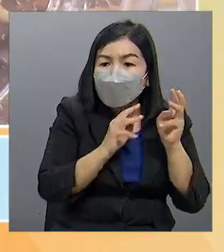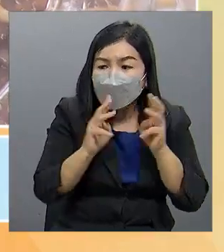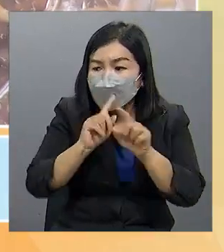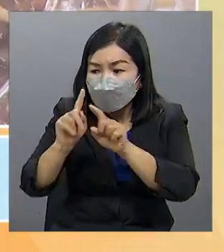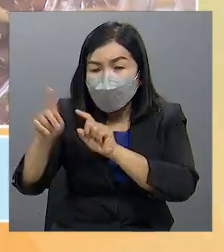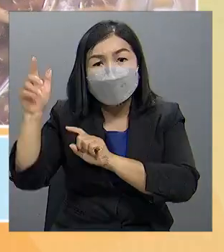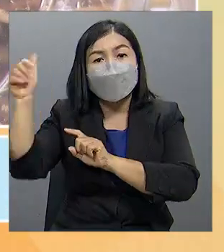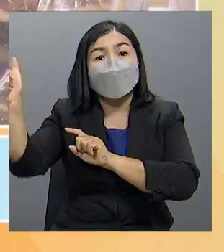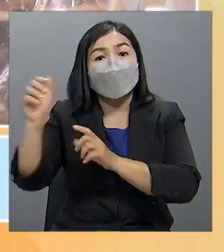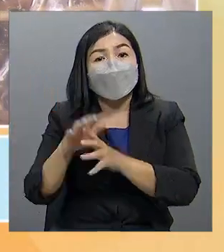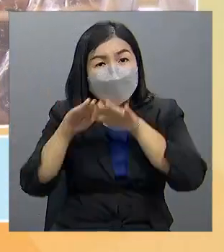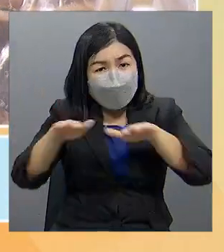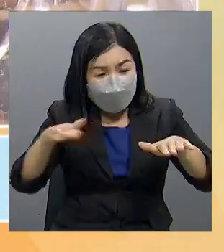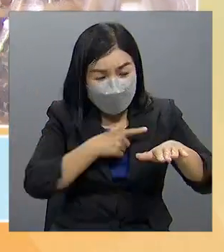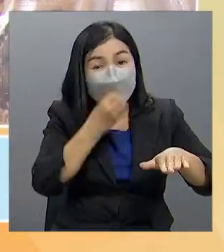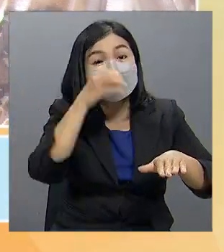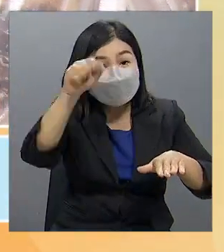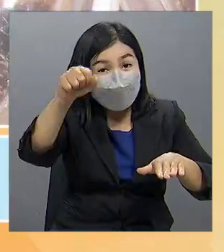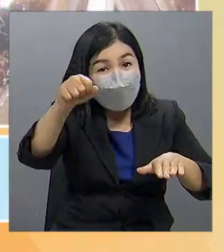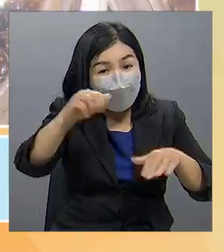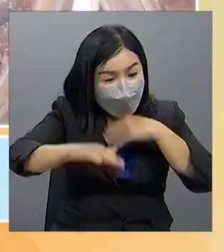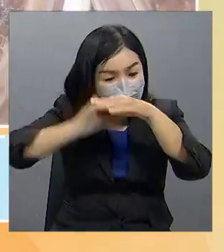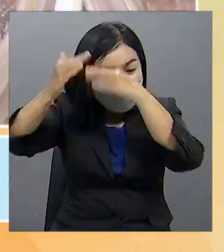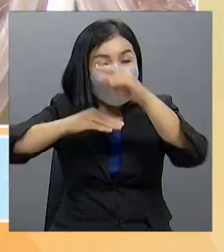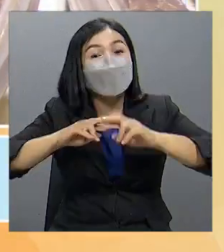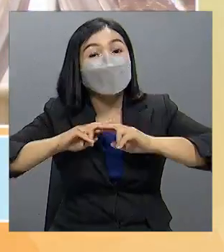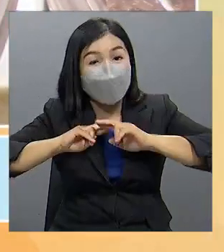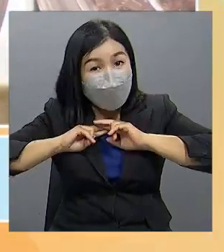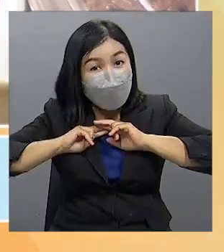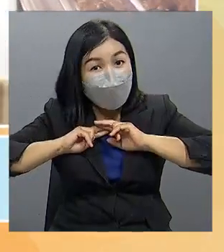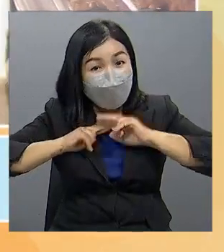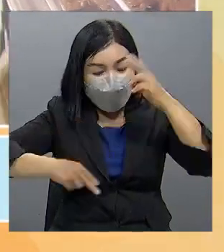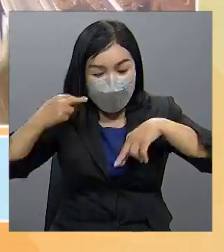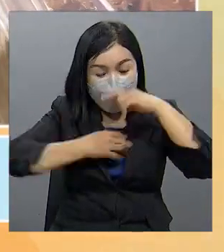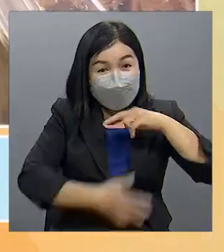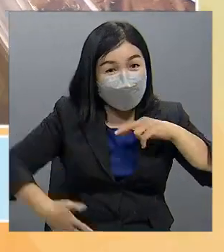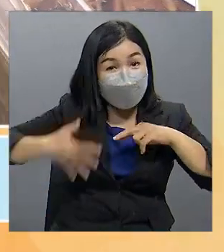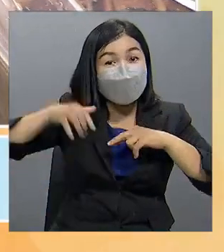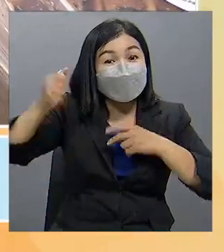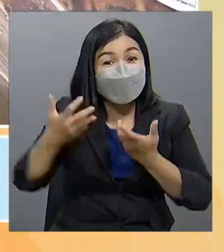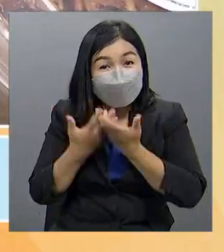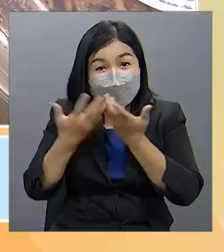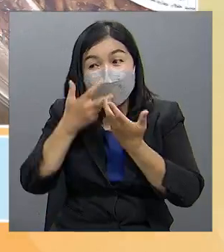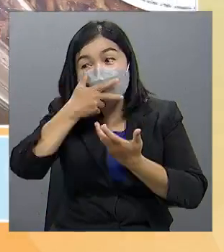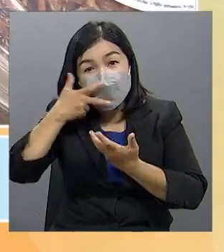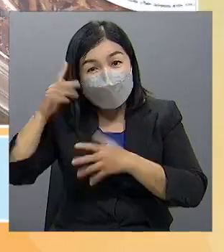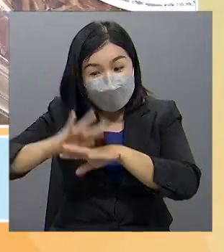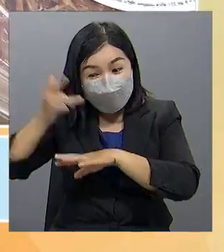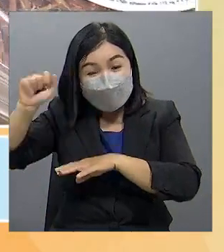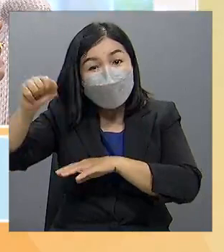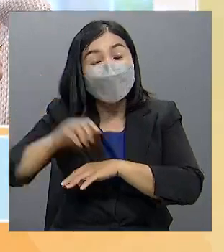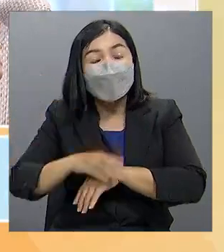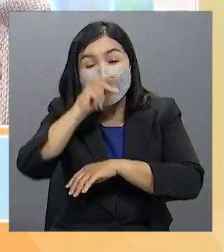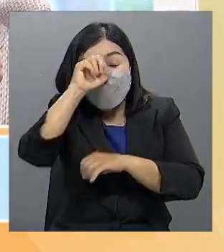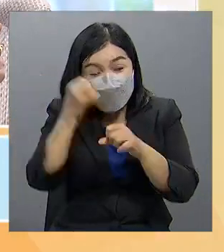ในวัยเด็กเนาะแล้วก็ตอนนี้ก็พัฒนามาเป็นสูตรที่เฮลตี้มากขึ้นดีต่อสุขภาพมากขึ้นนั่นเองนะ อย่าง น ี้ลองผิดลองถูกนานไห